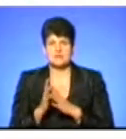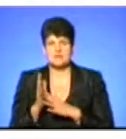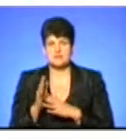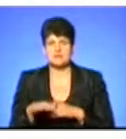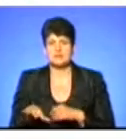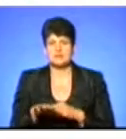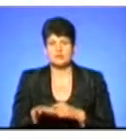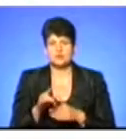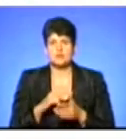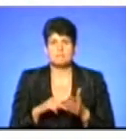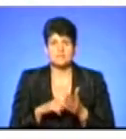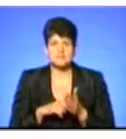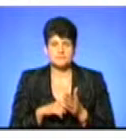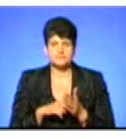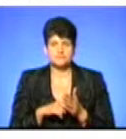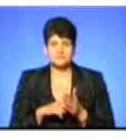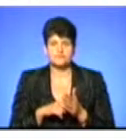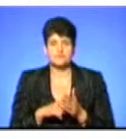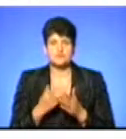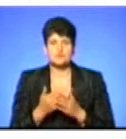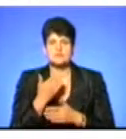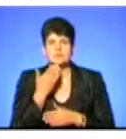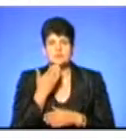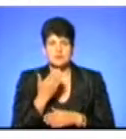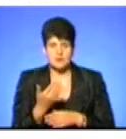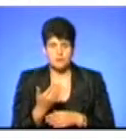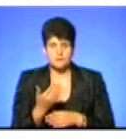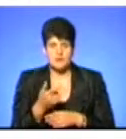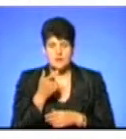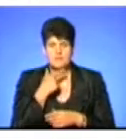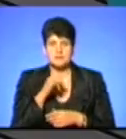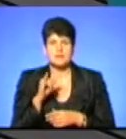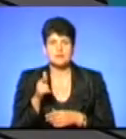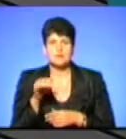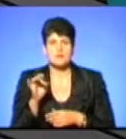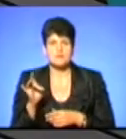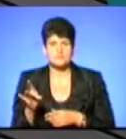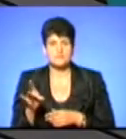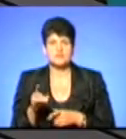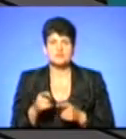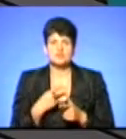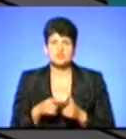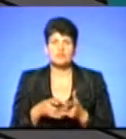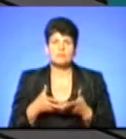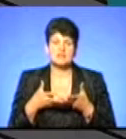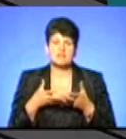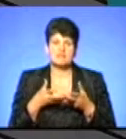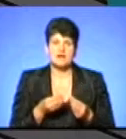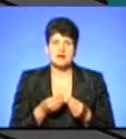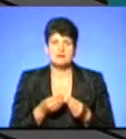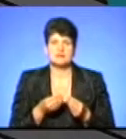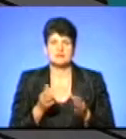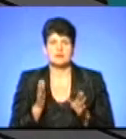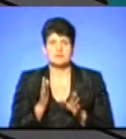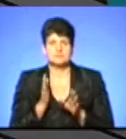території міста. Тобто, знову ж таки, запитаю пана Ігора, чи впливає так на довкілля,